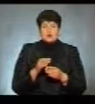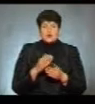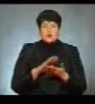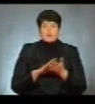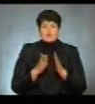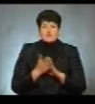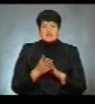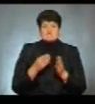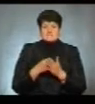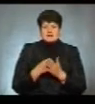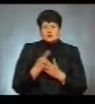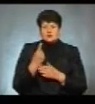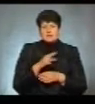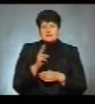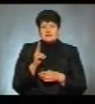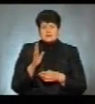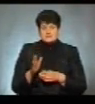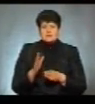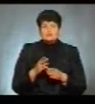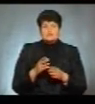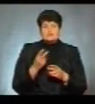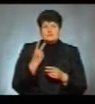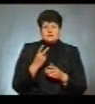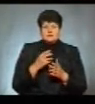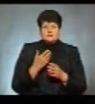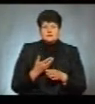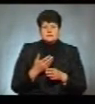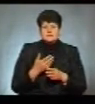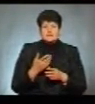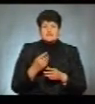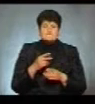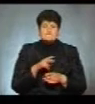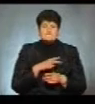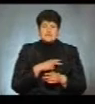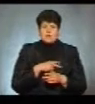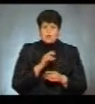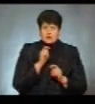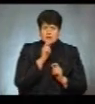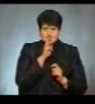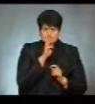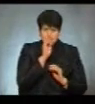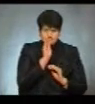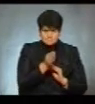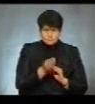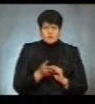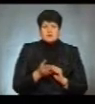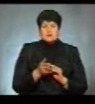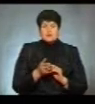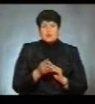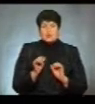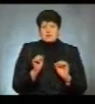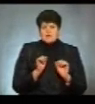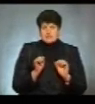метра квадратного, вона буде теж розщіпатися на дві складові, буде на винагорода управителя. Тобто це винагорода, яку